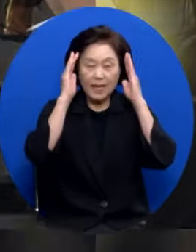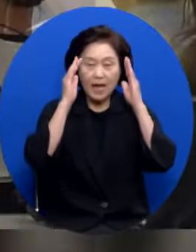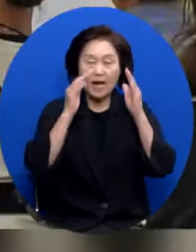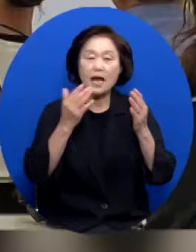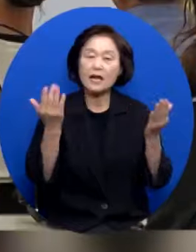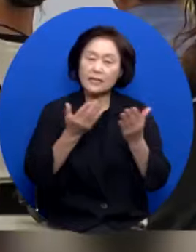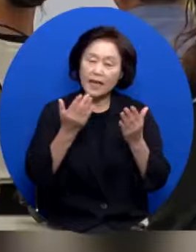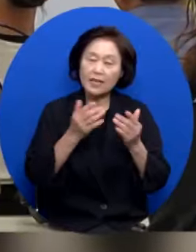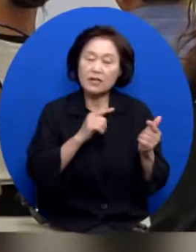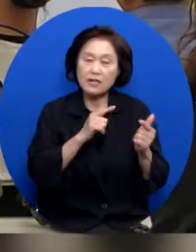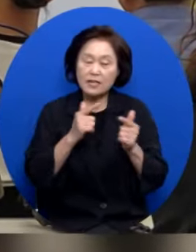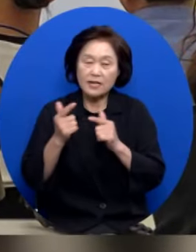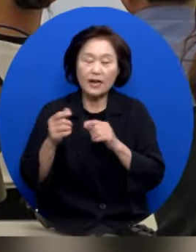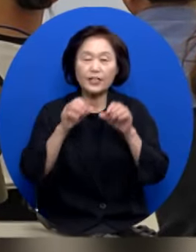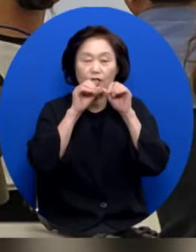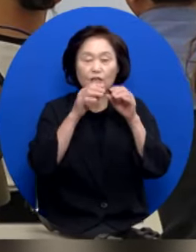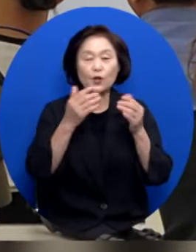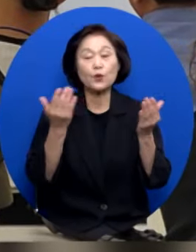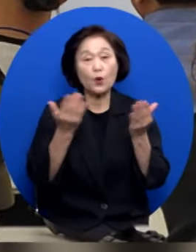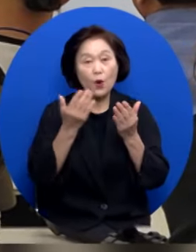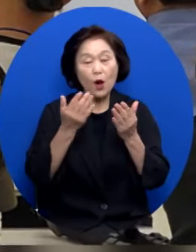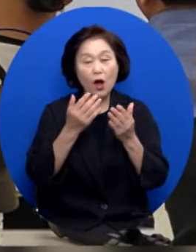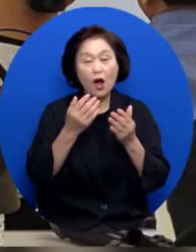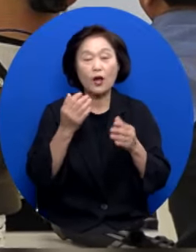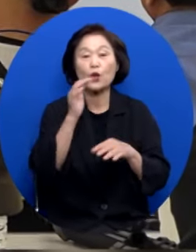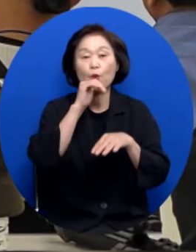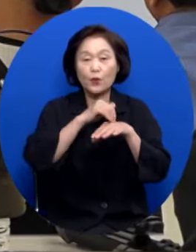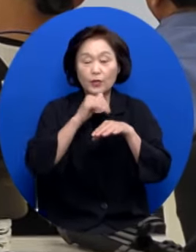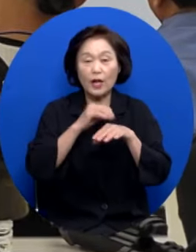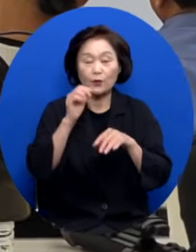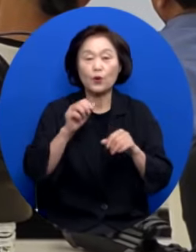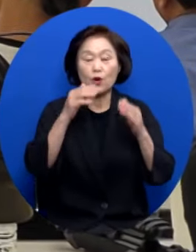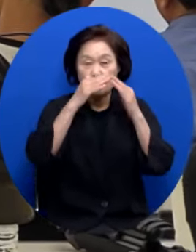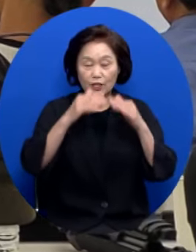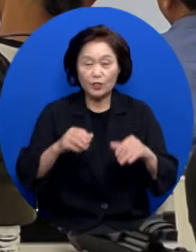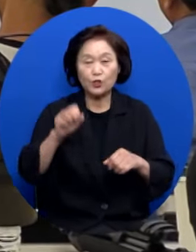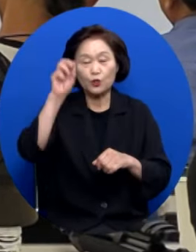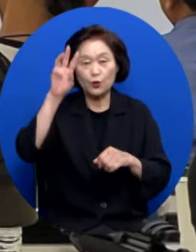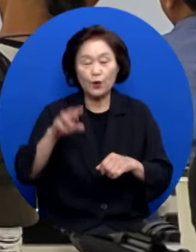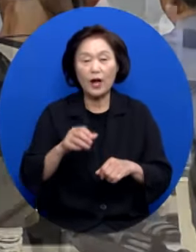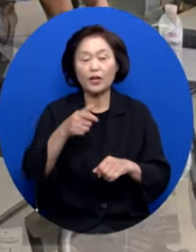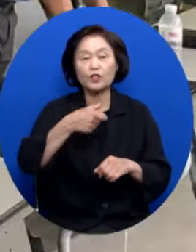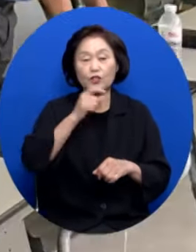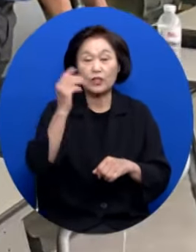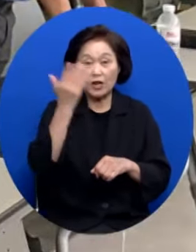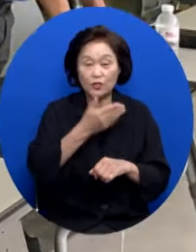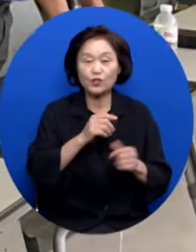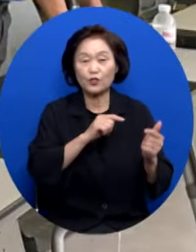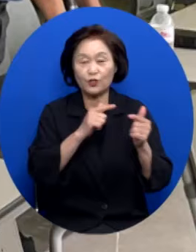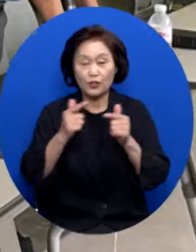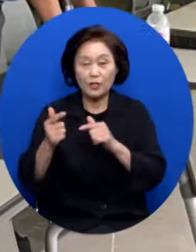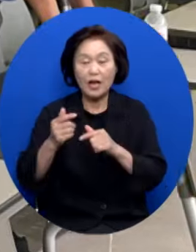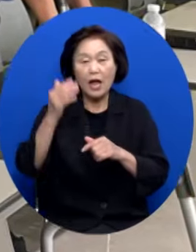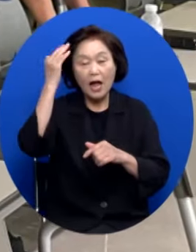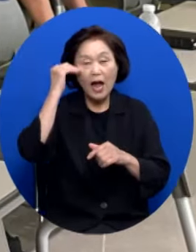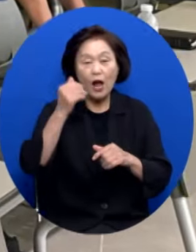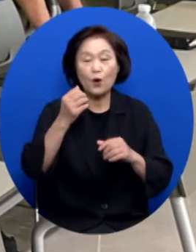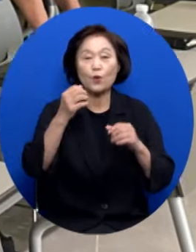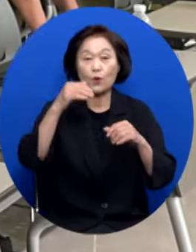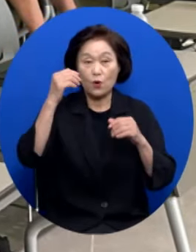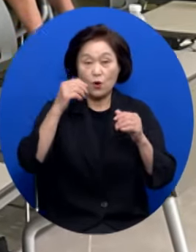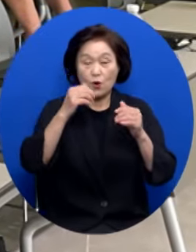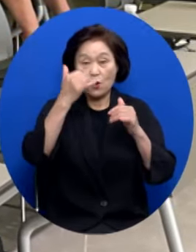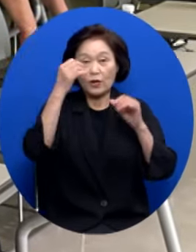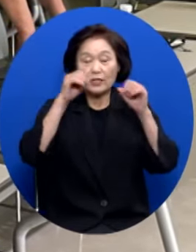등 선교 세미나를 실시한 후 전주, 광주, 여수, 거제 등 한국 선교 유적지와 지역